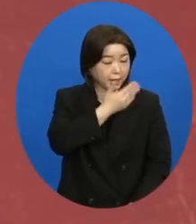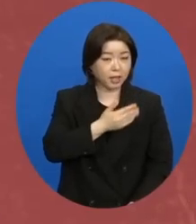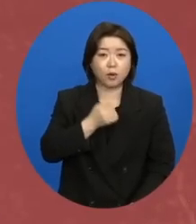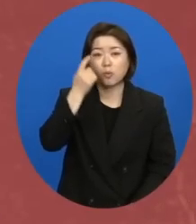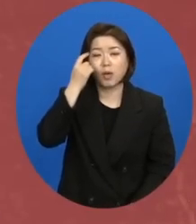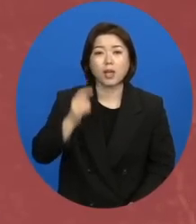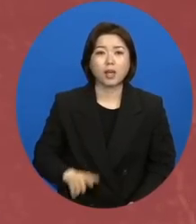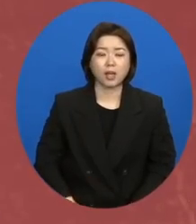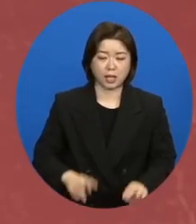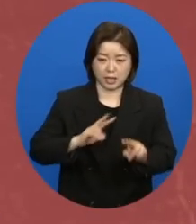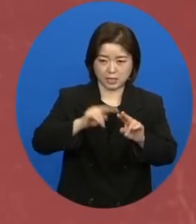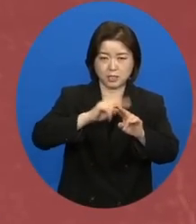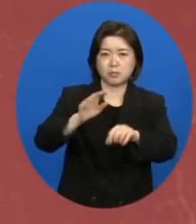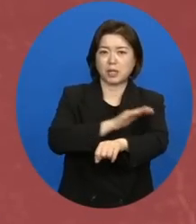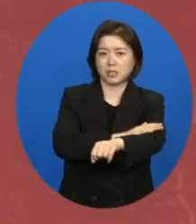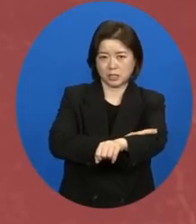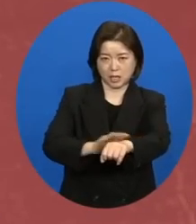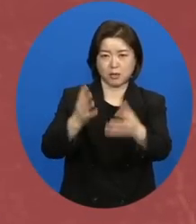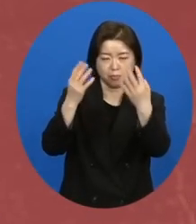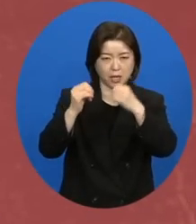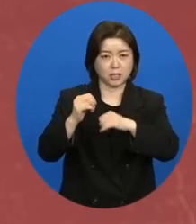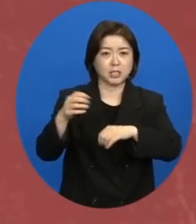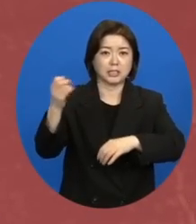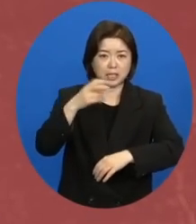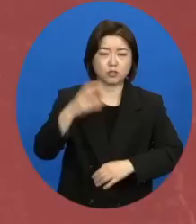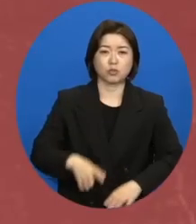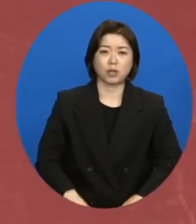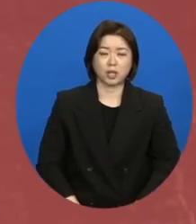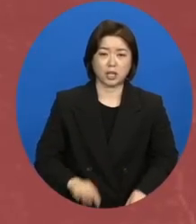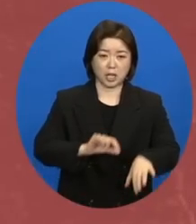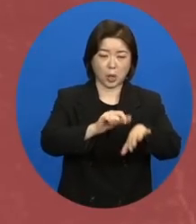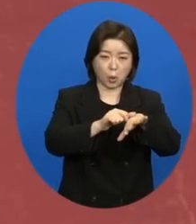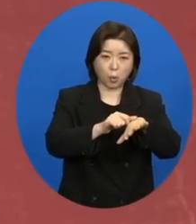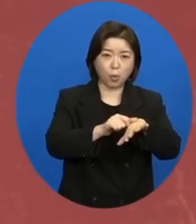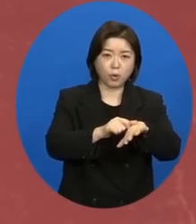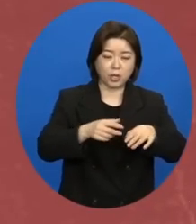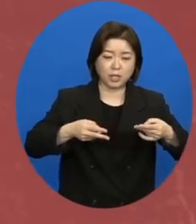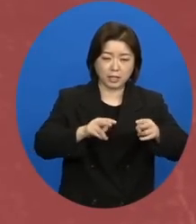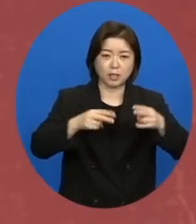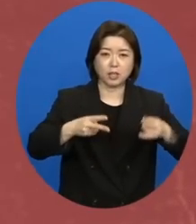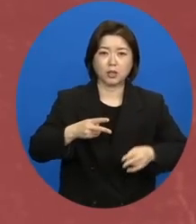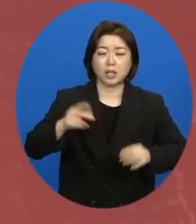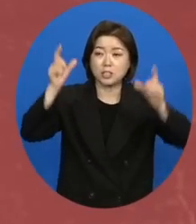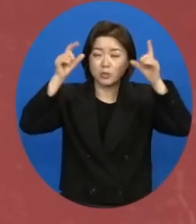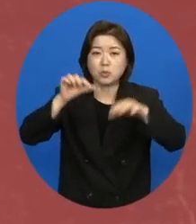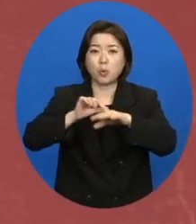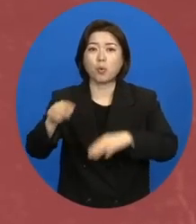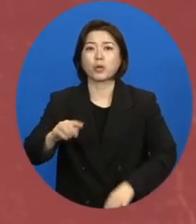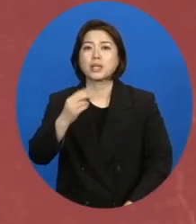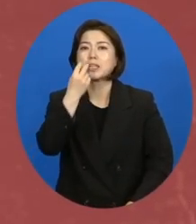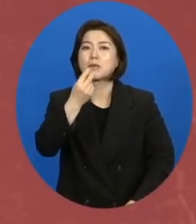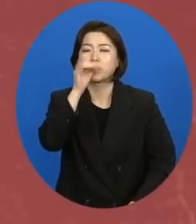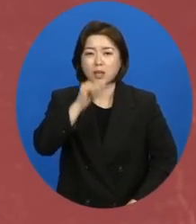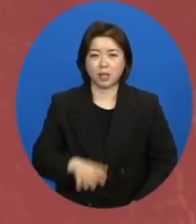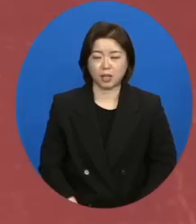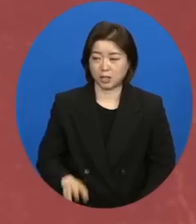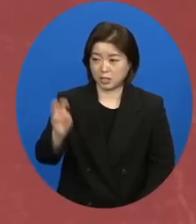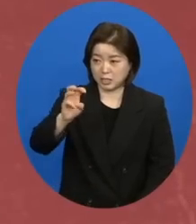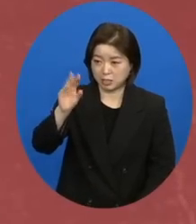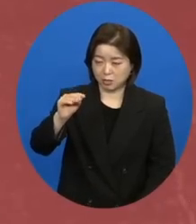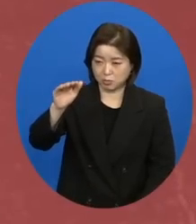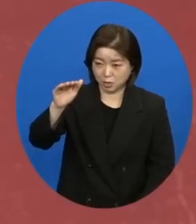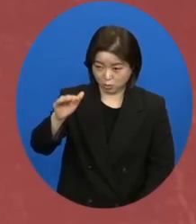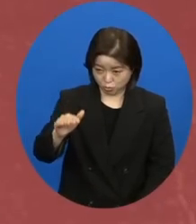아세요? 이발을 잘해요. 고깃집 냄새가 소고기 냄새가 나요. 그런데 30만 대로